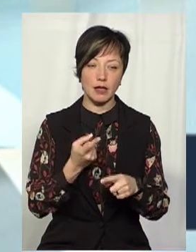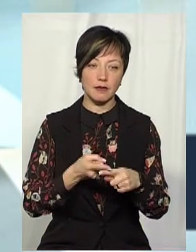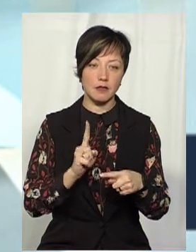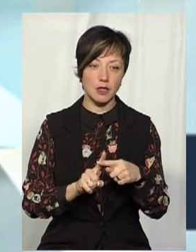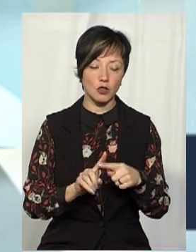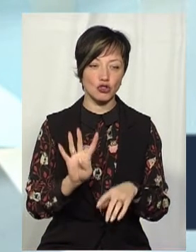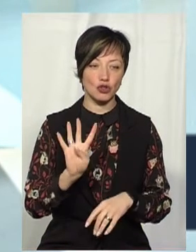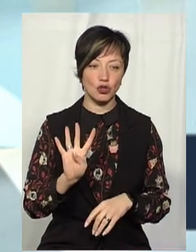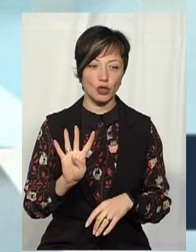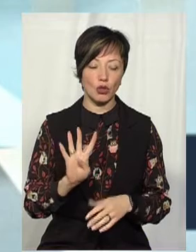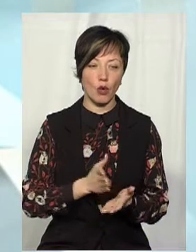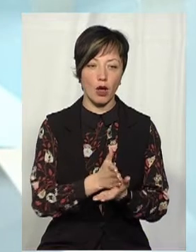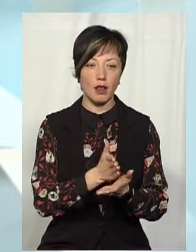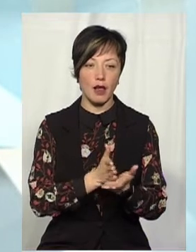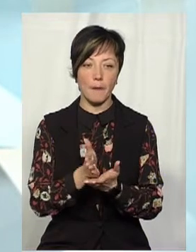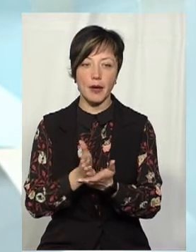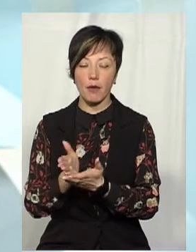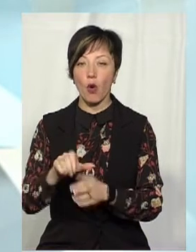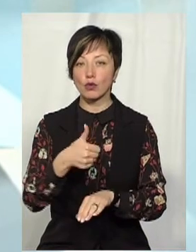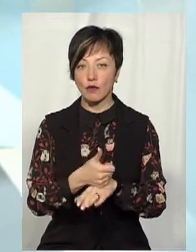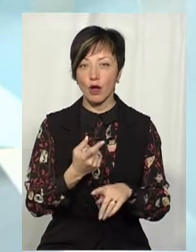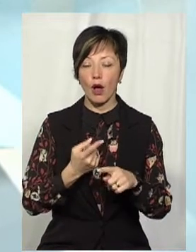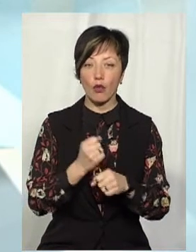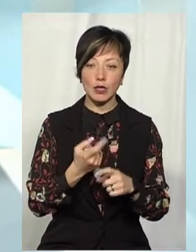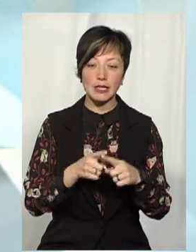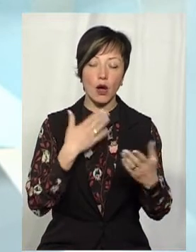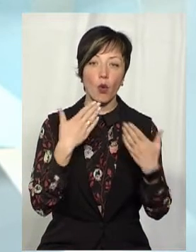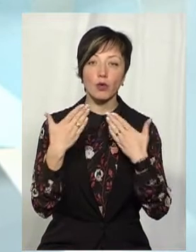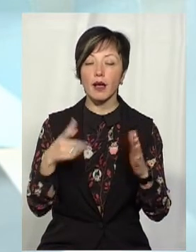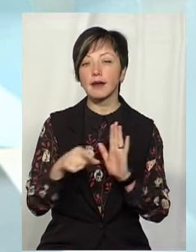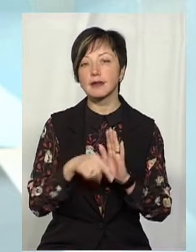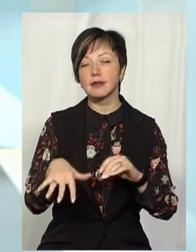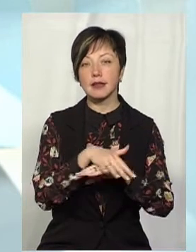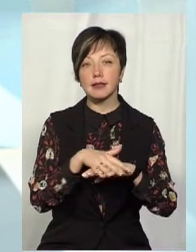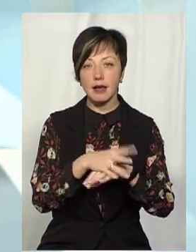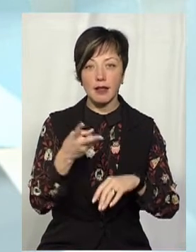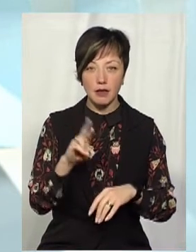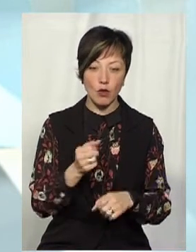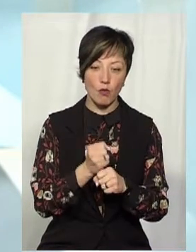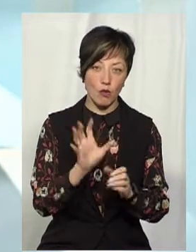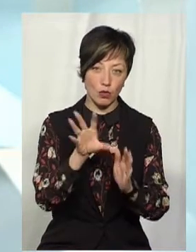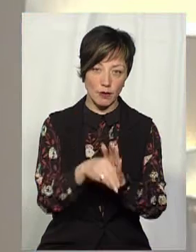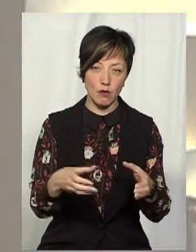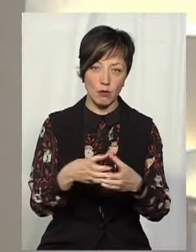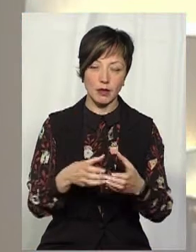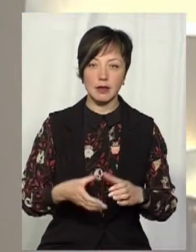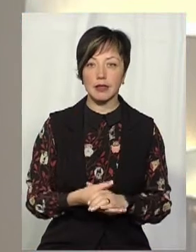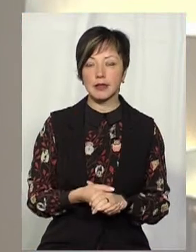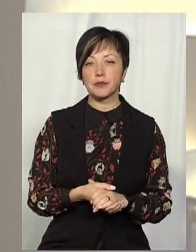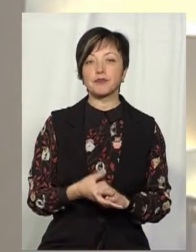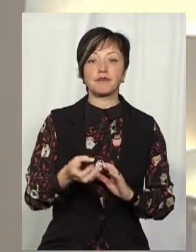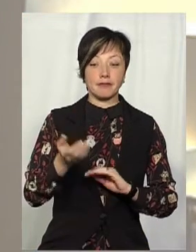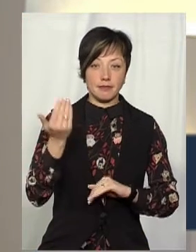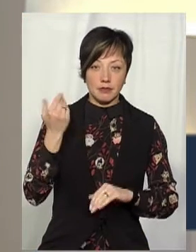цих чотирьох напрямках. Ну, основна робота – це комунікація з населенням і робота з громадою.